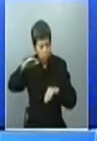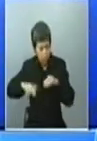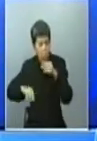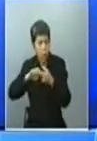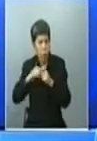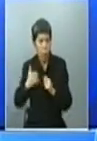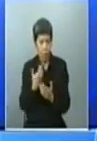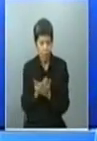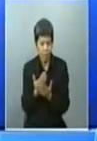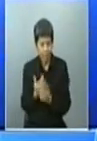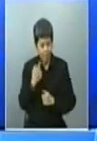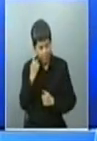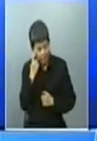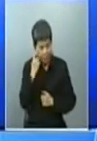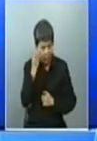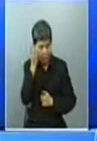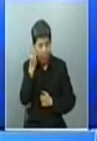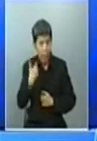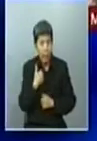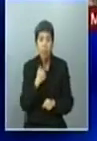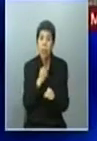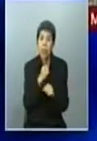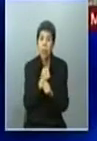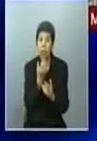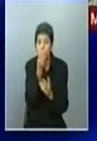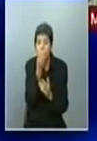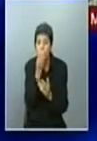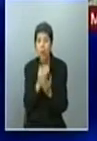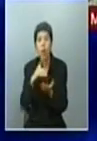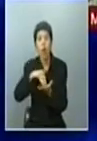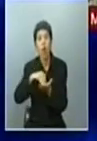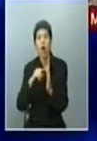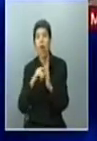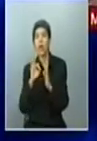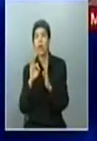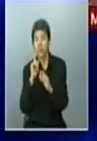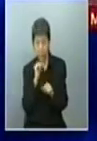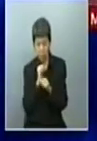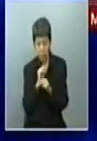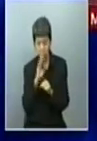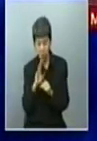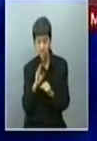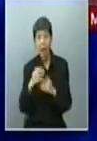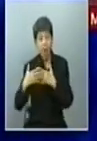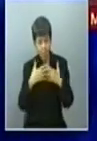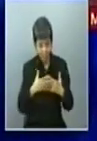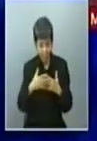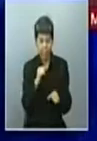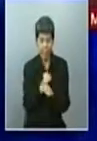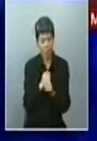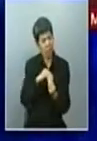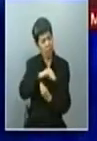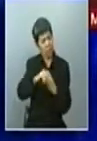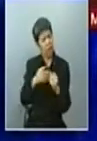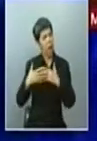านักลงทุนเนี่ยจะกลับมากังวลต่อเรื่องแนวโน้มการขึ้นดอกเบี้ยของเฟดในปีนี้นะครับว่าจะขึ้นกี่ครั้งแล้วก็เพราะฉะนั้นตัวเลขเศรษฐกิจของส